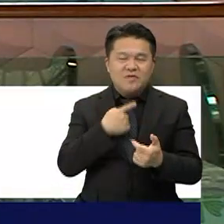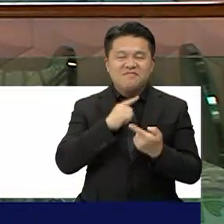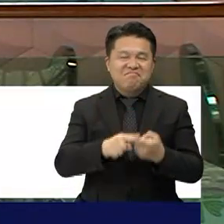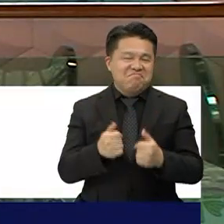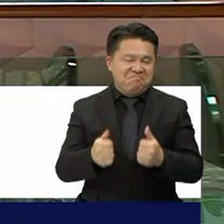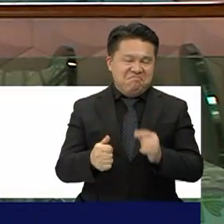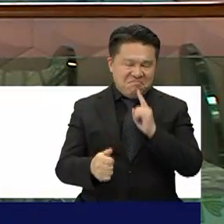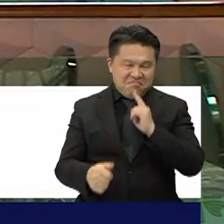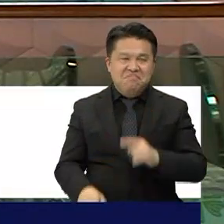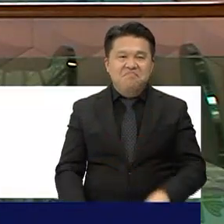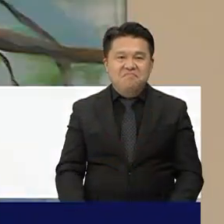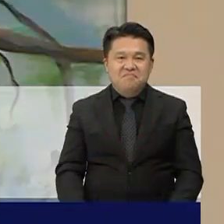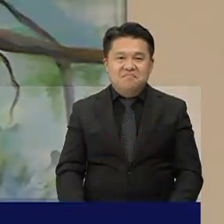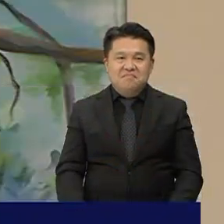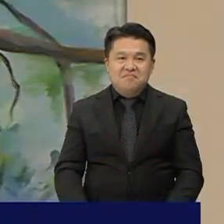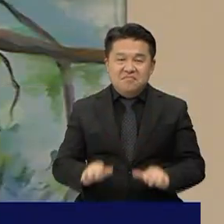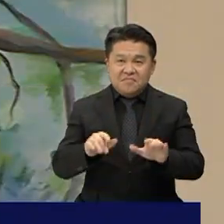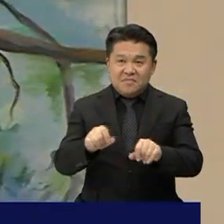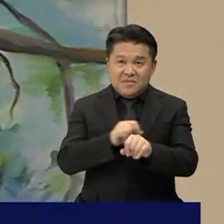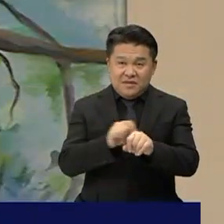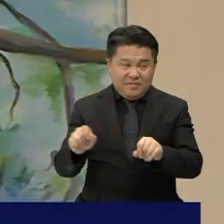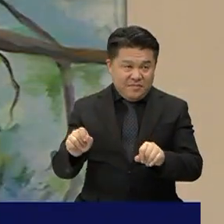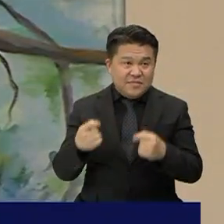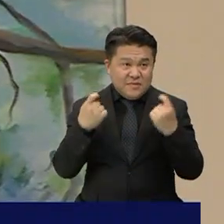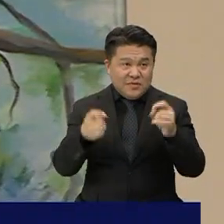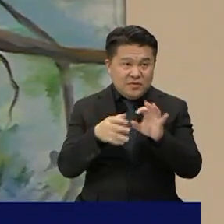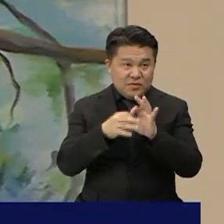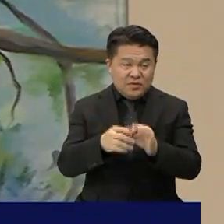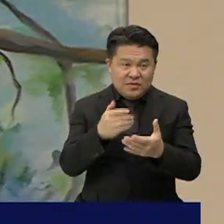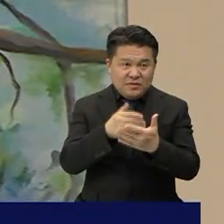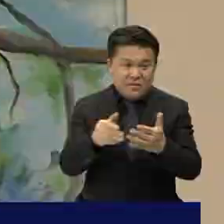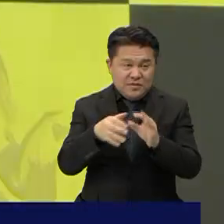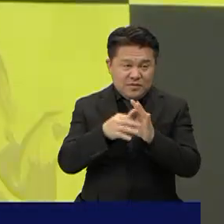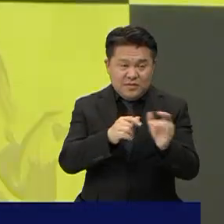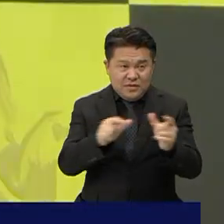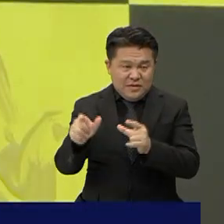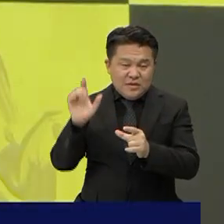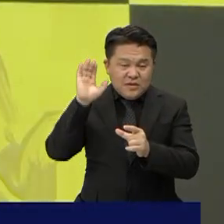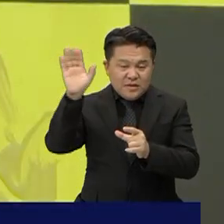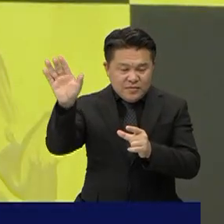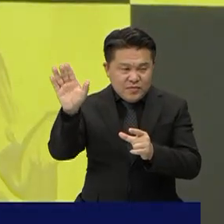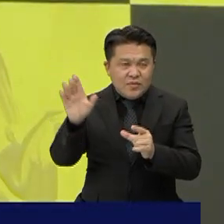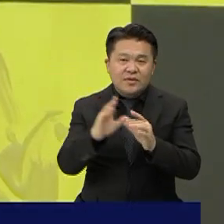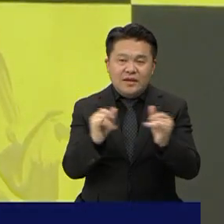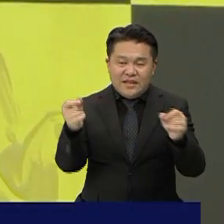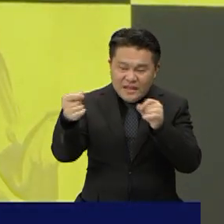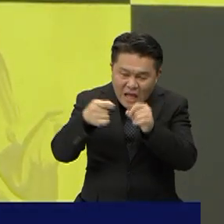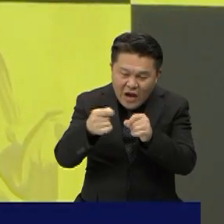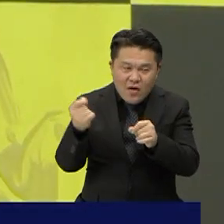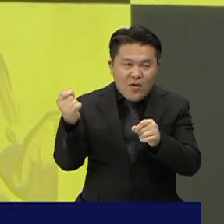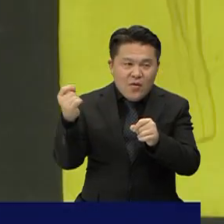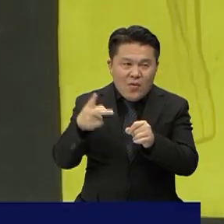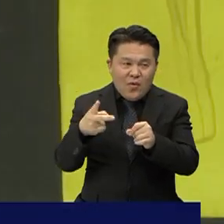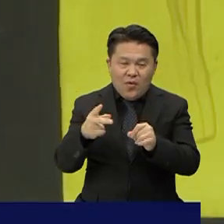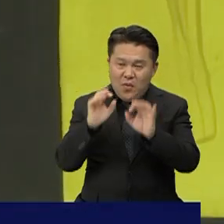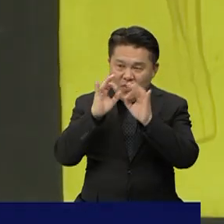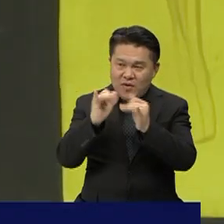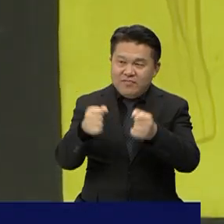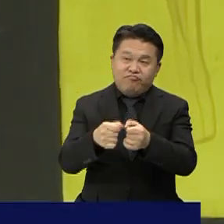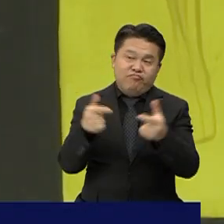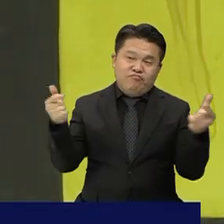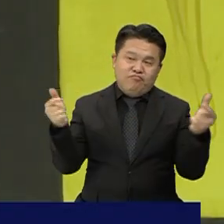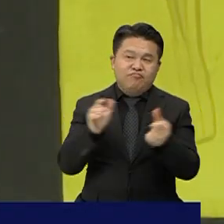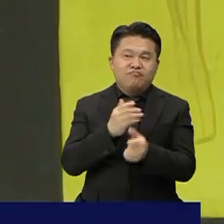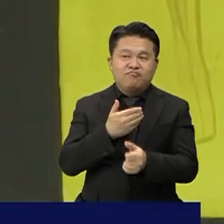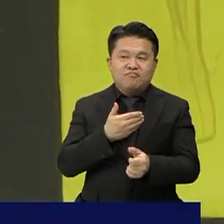만족감을 나타냈습니다. 이번 특별한 나들이로 미술 분야가 훨씬 친근하게 다가오면서 저변 확대에도 큰 도움이